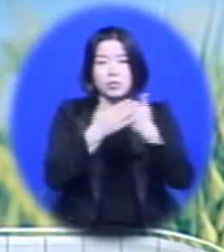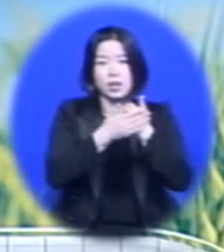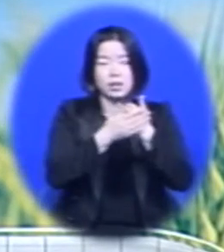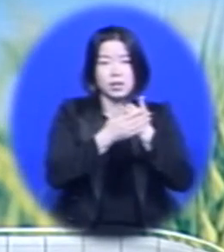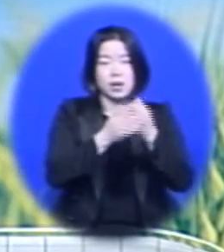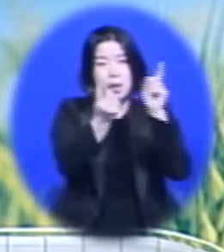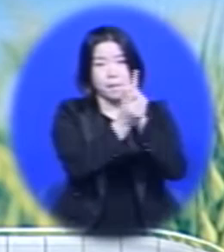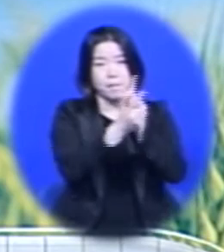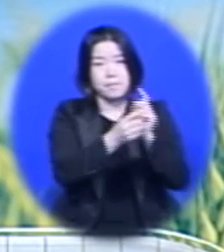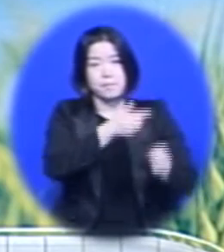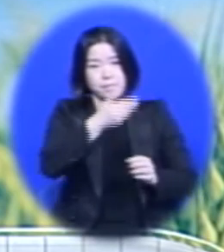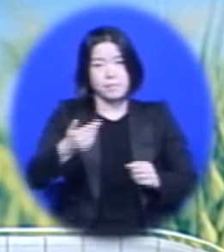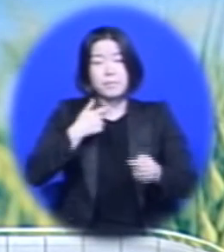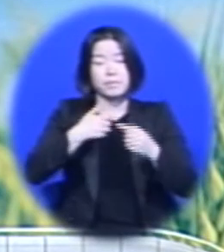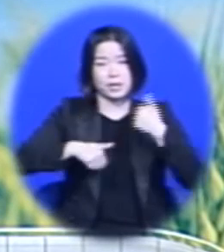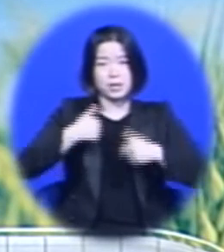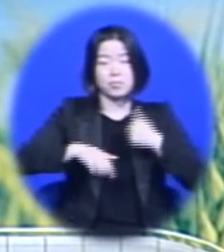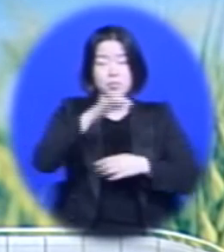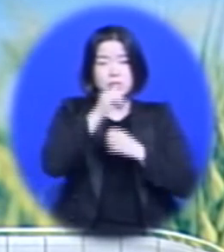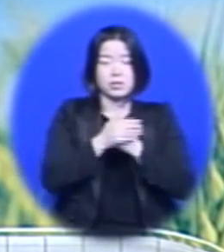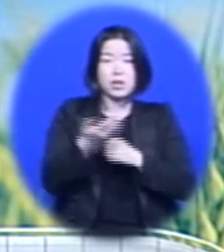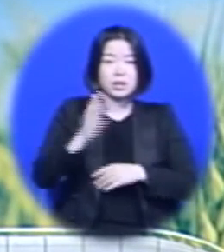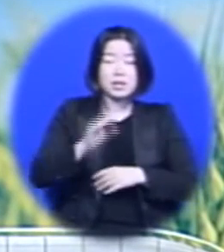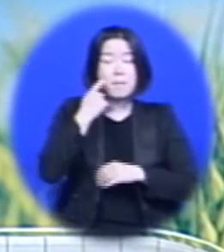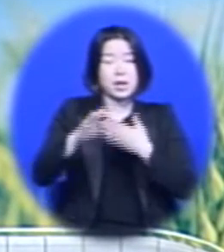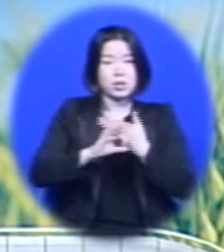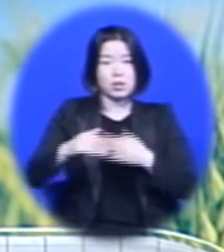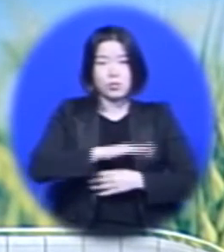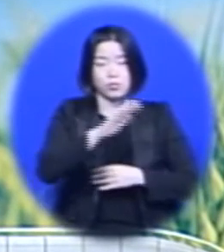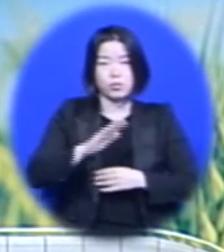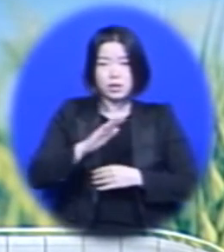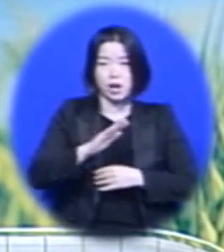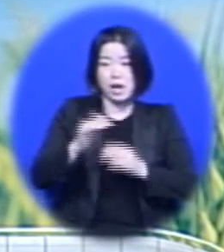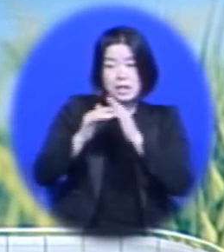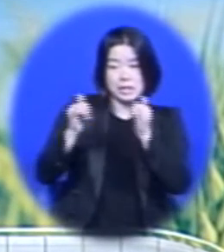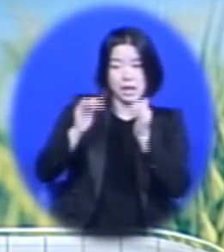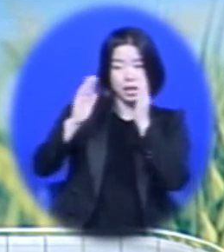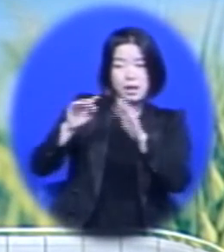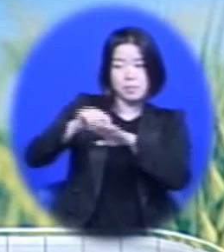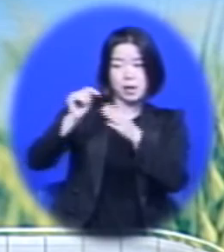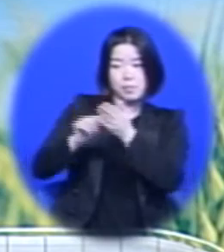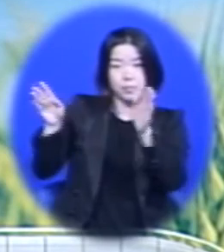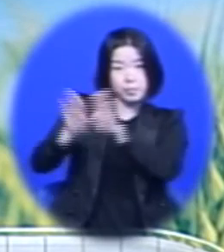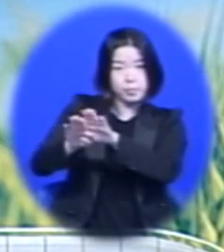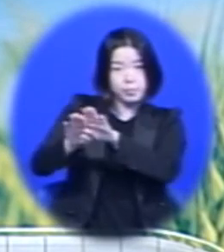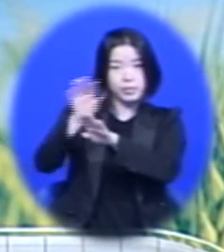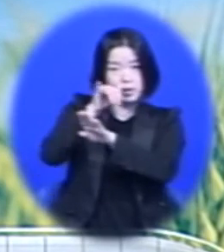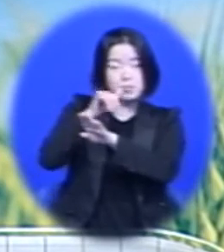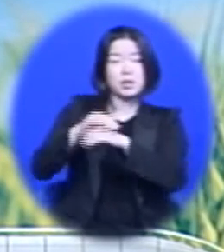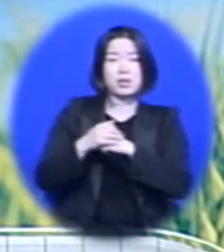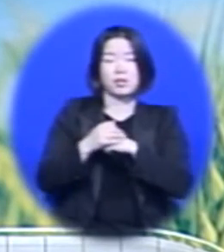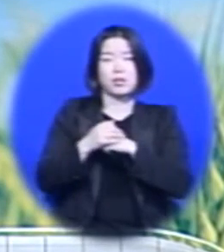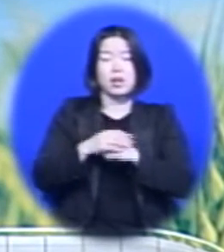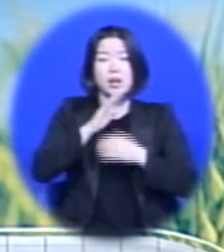기쁨을 경험하게 됩니다. 그런데 만약에 우리가 사람을 향한 마음의 문이 닫혀져 버려 있다면